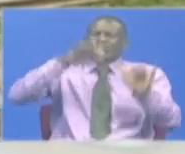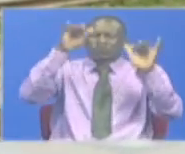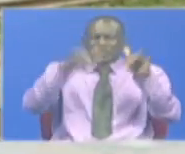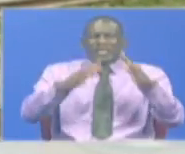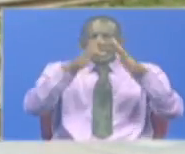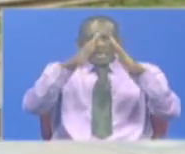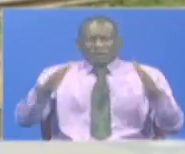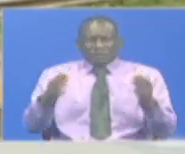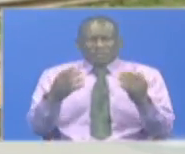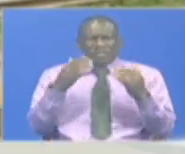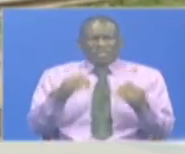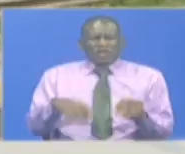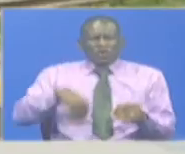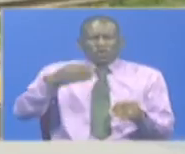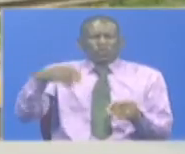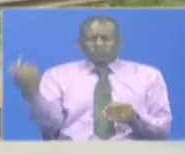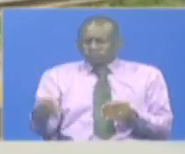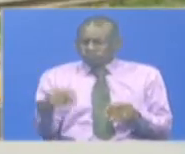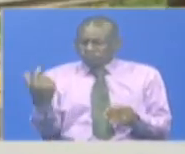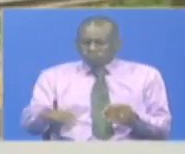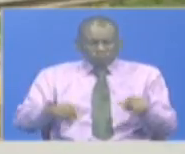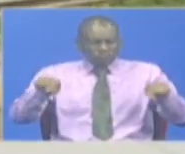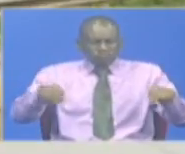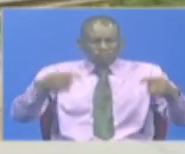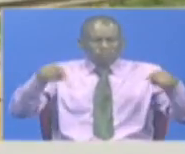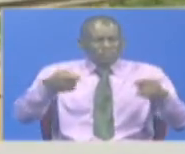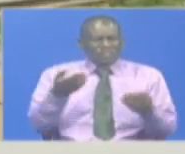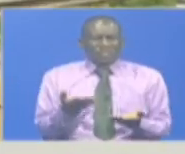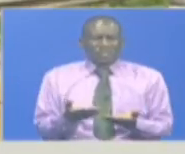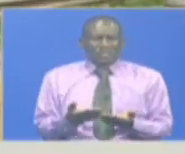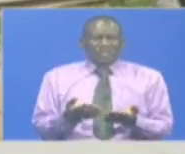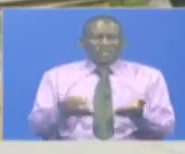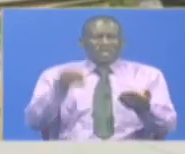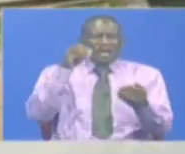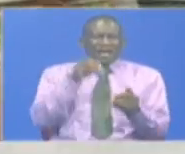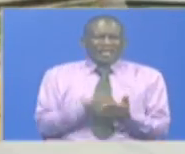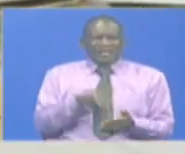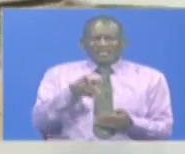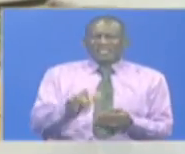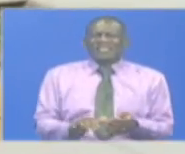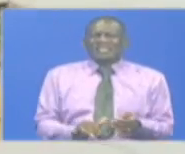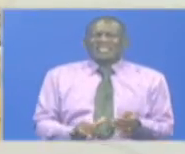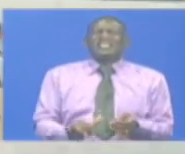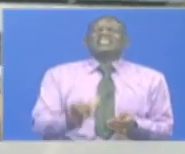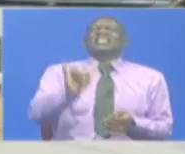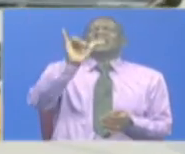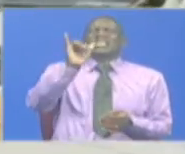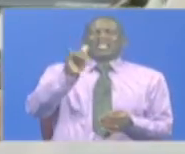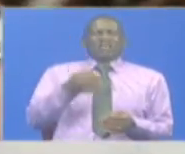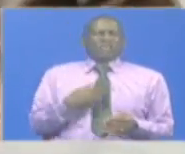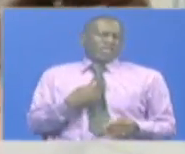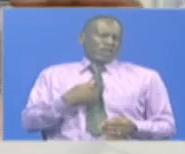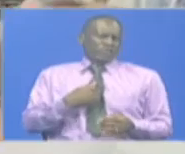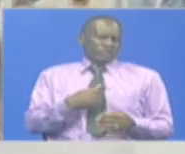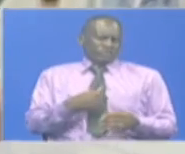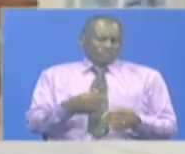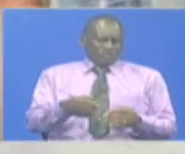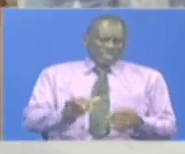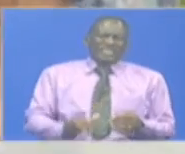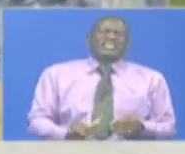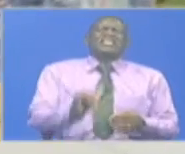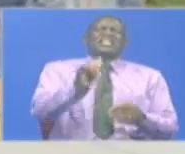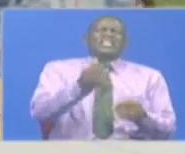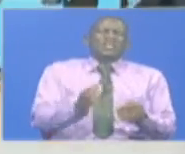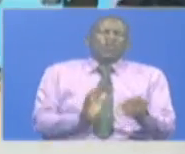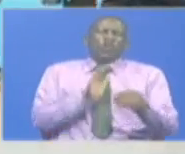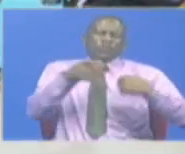tunashinda tukipigwa kufukuzana. Alafu hii siri imetulea zaidi ya watu